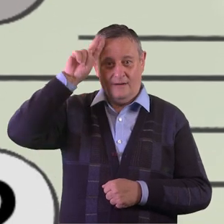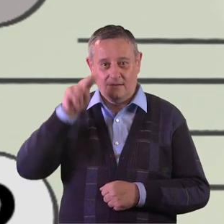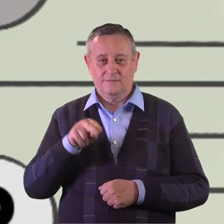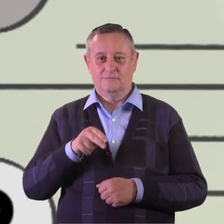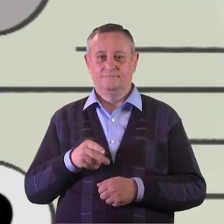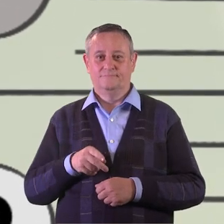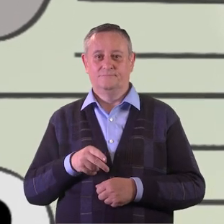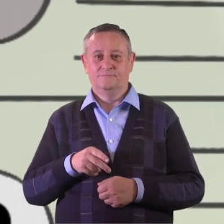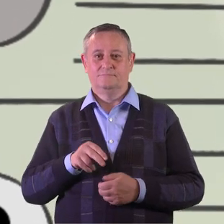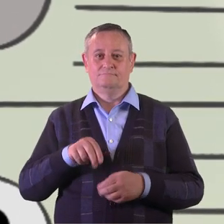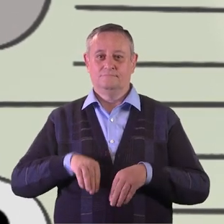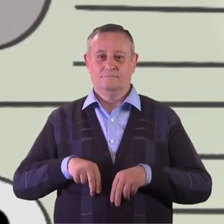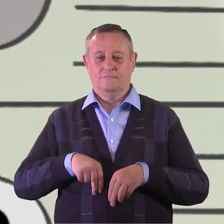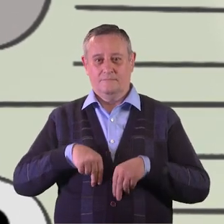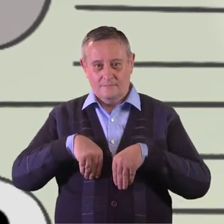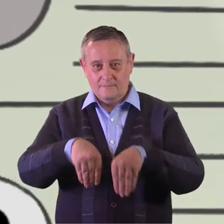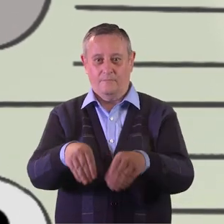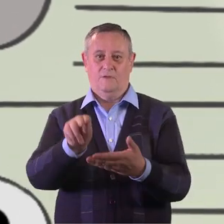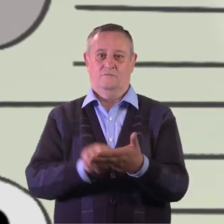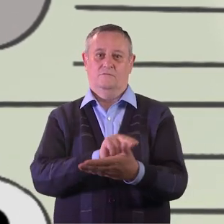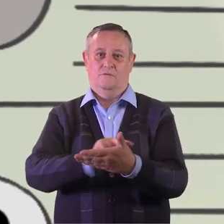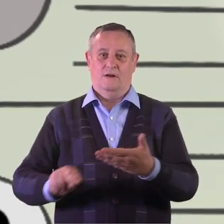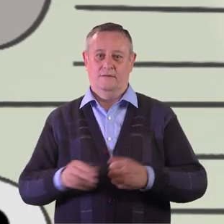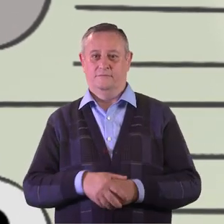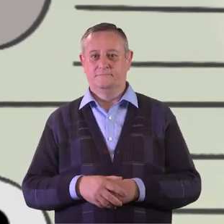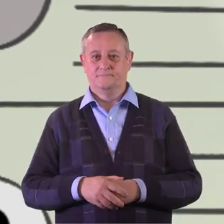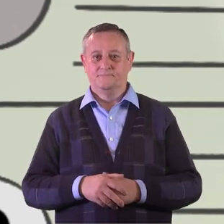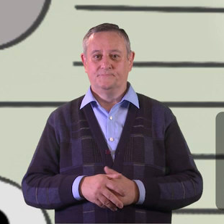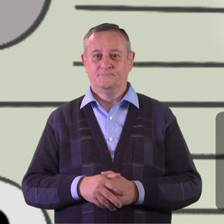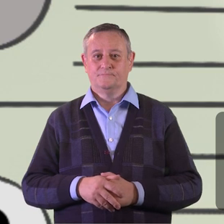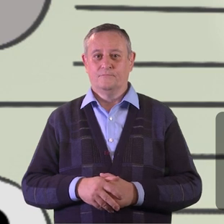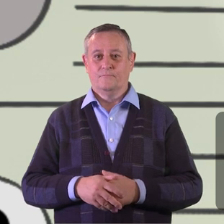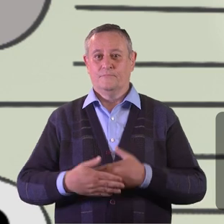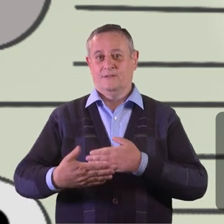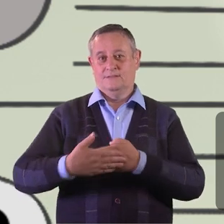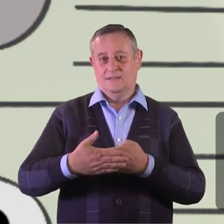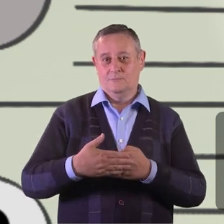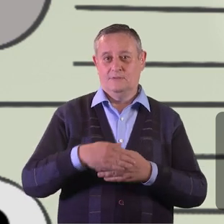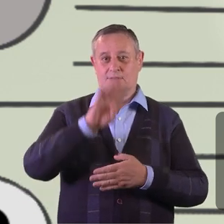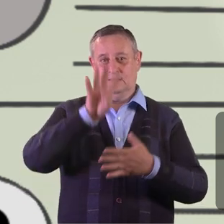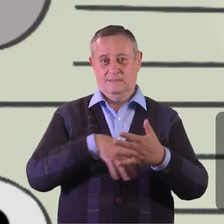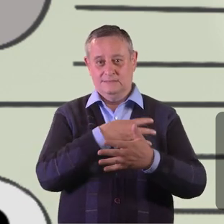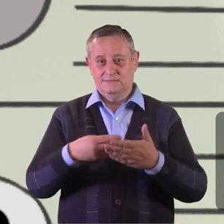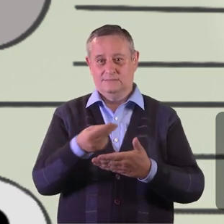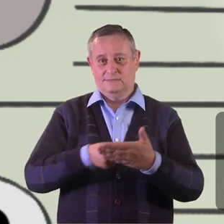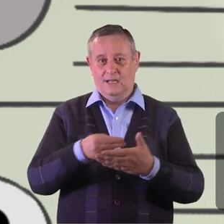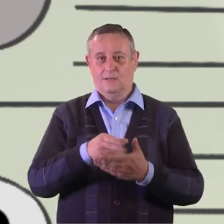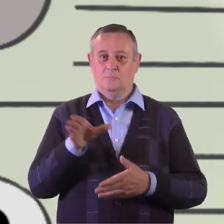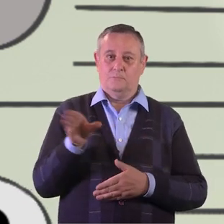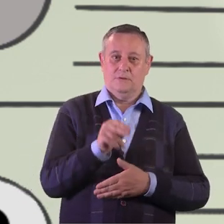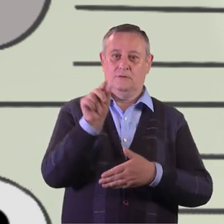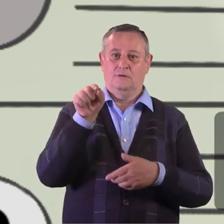die Kandidatinnen und Kandidaten sind Frauen und Männer diese Frauen und Männer treten zur Wahl